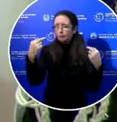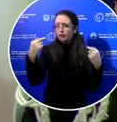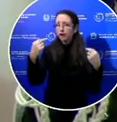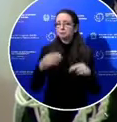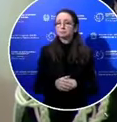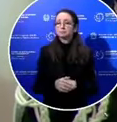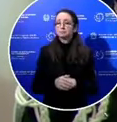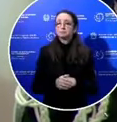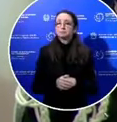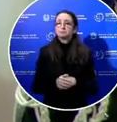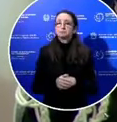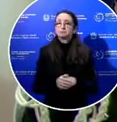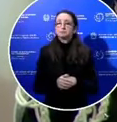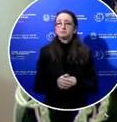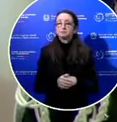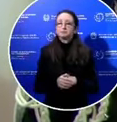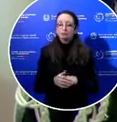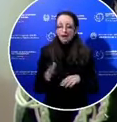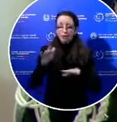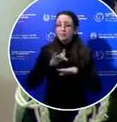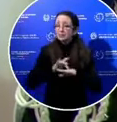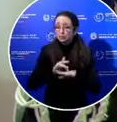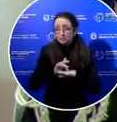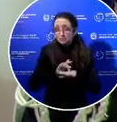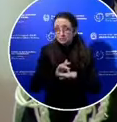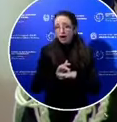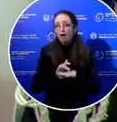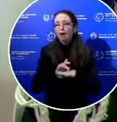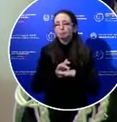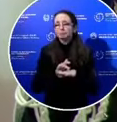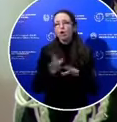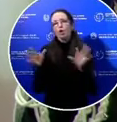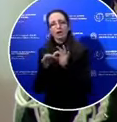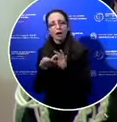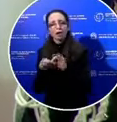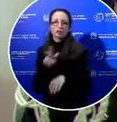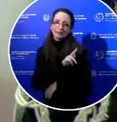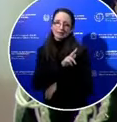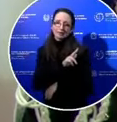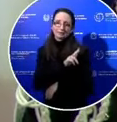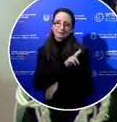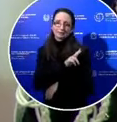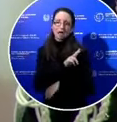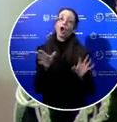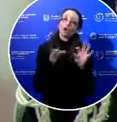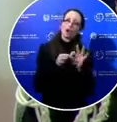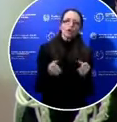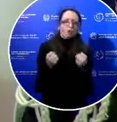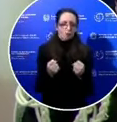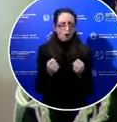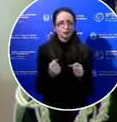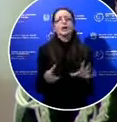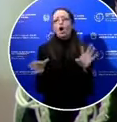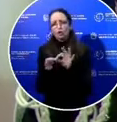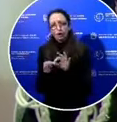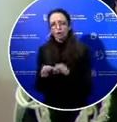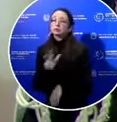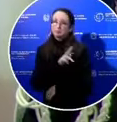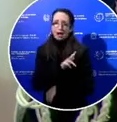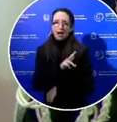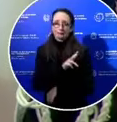stessi. La fragilità però è anche ricchezza e può trasformarsi in forza ed in speranza. L'abbiamo ben